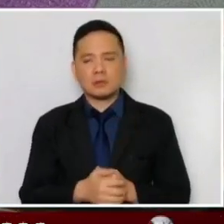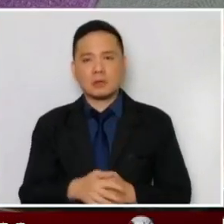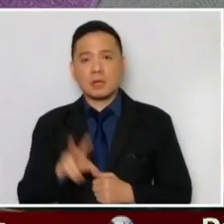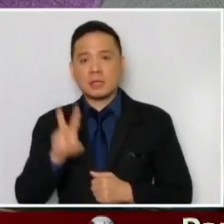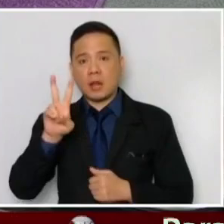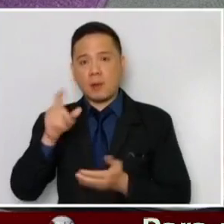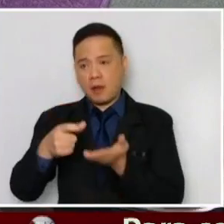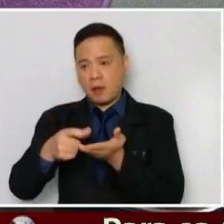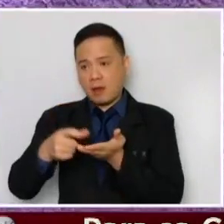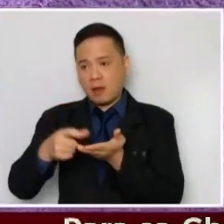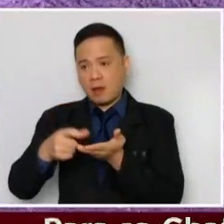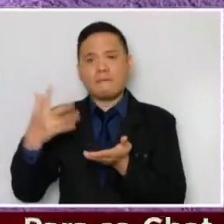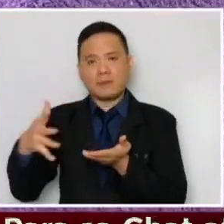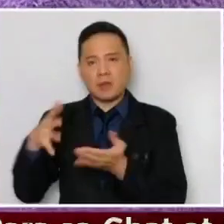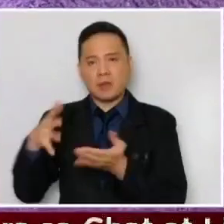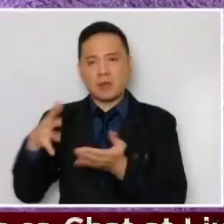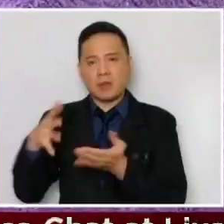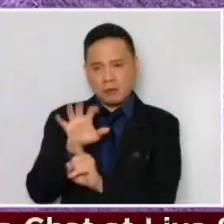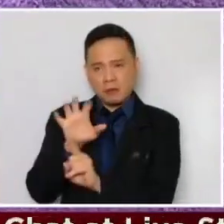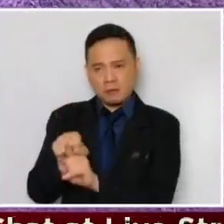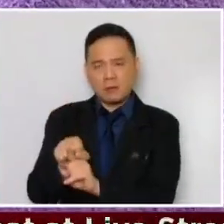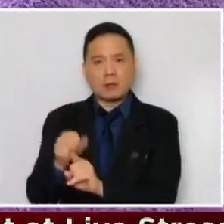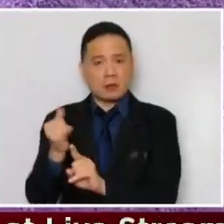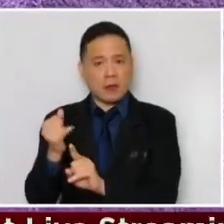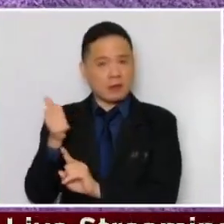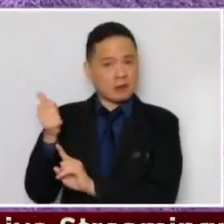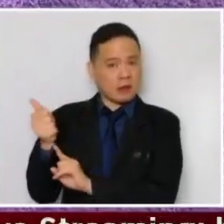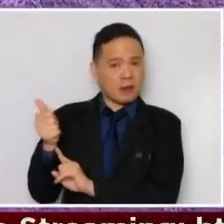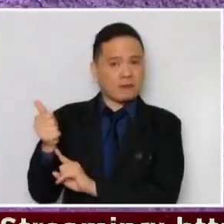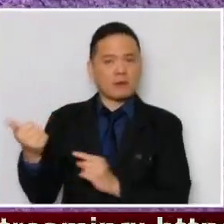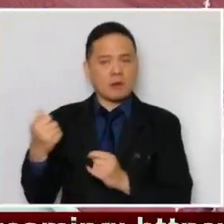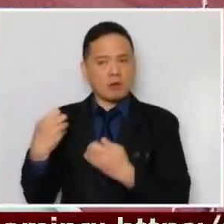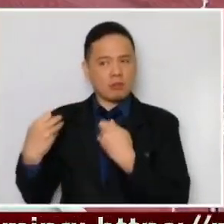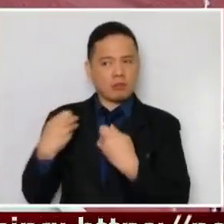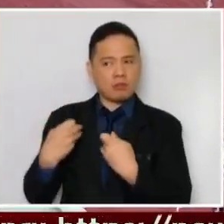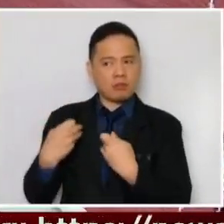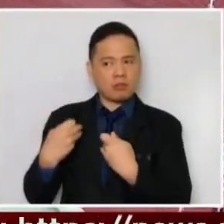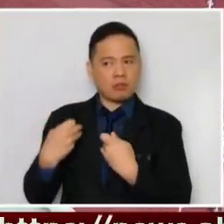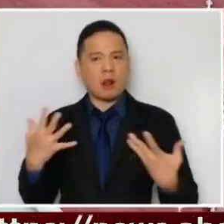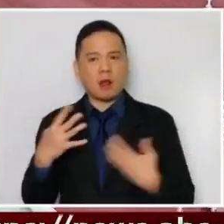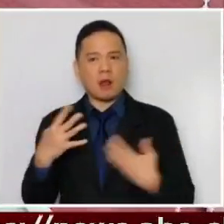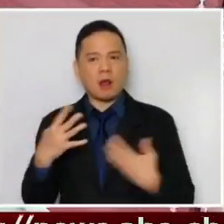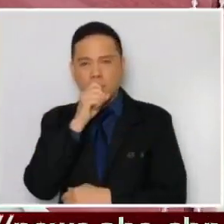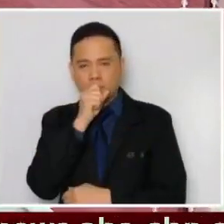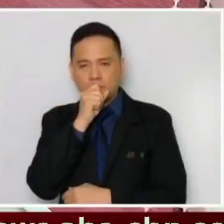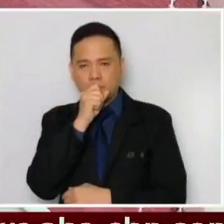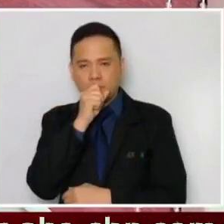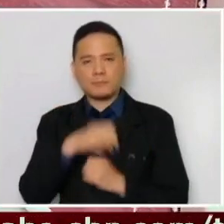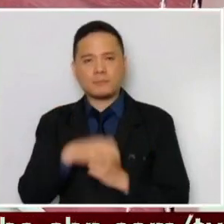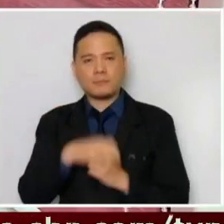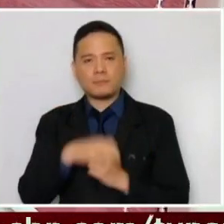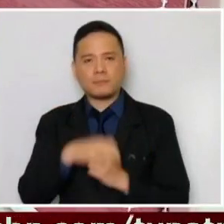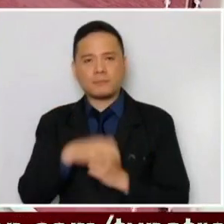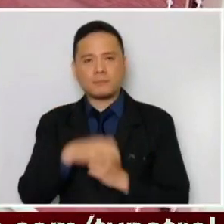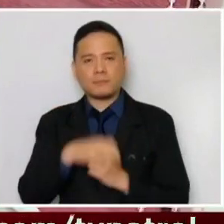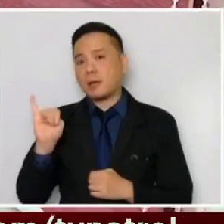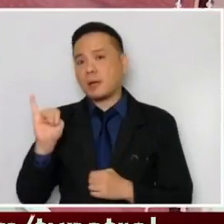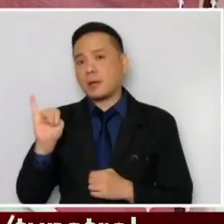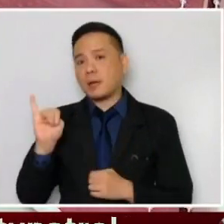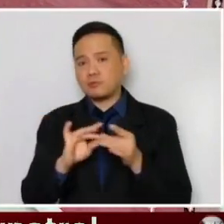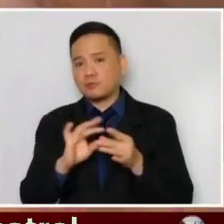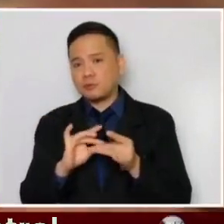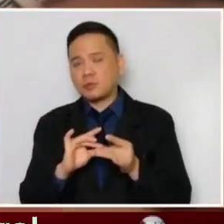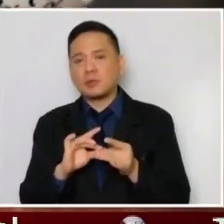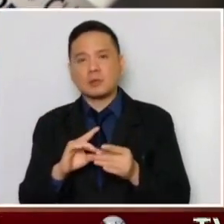siyang magbigay ng paliwanag. Hayaan ko na lang po yung piskal at yung NBI. Sa imbestigasyon ng NBI, lumalabas na middleman